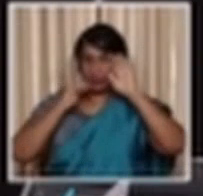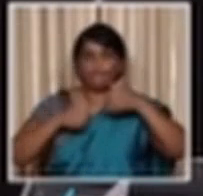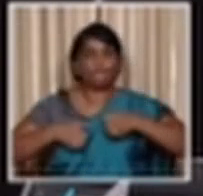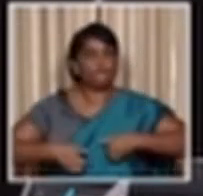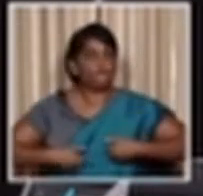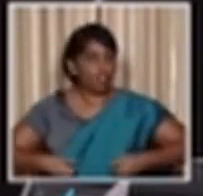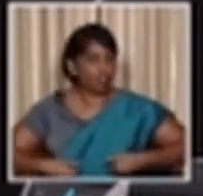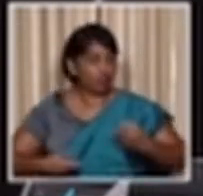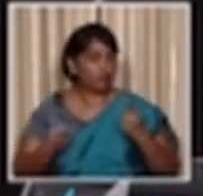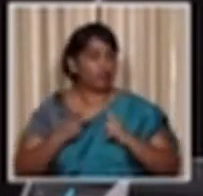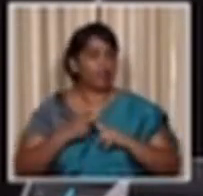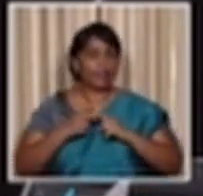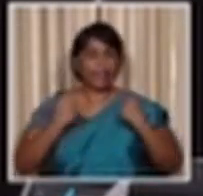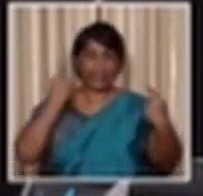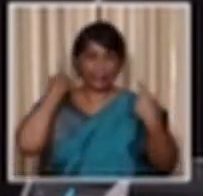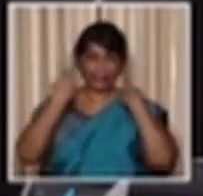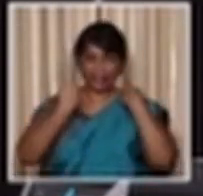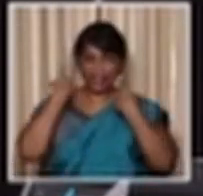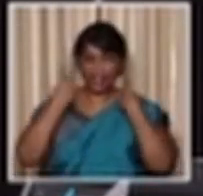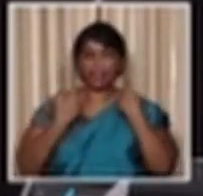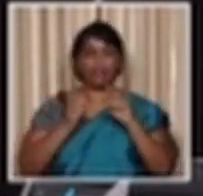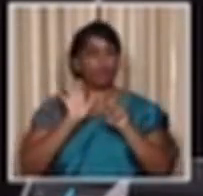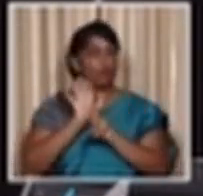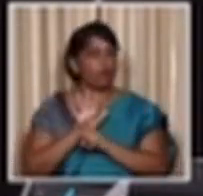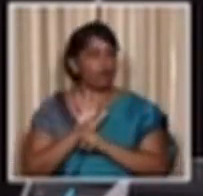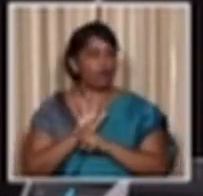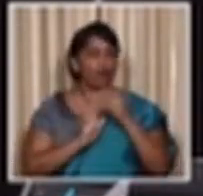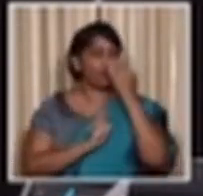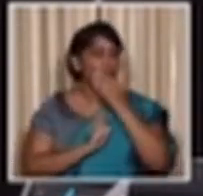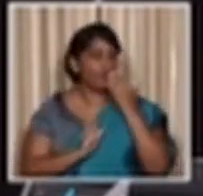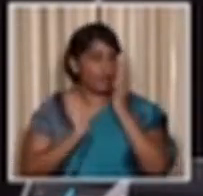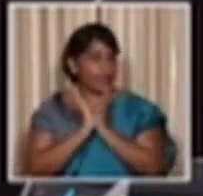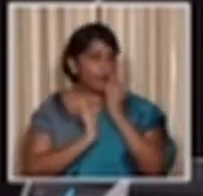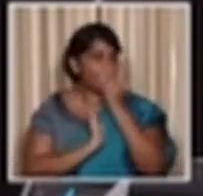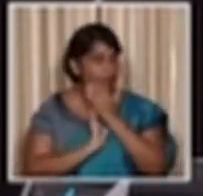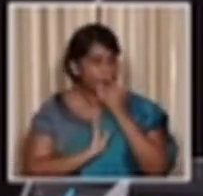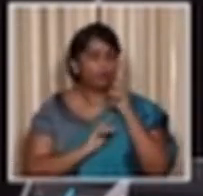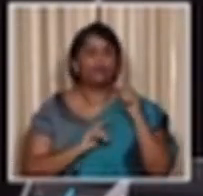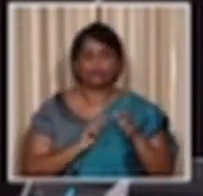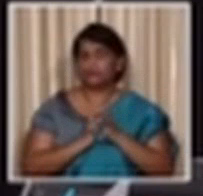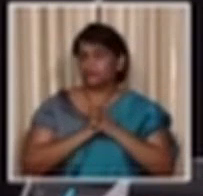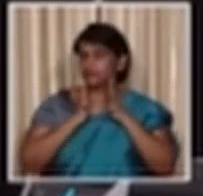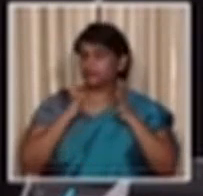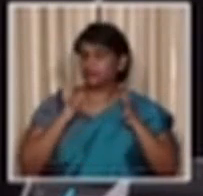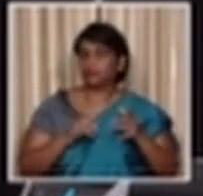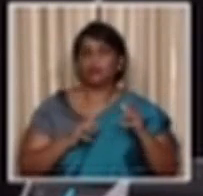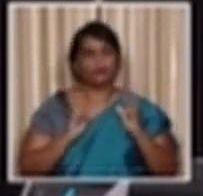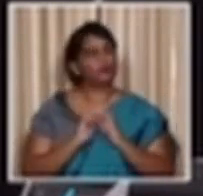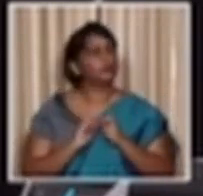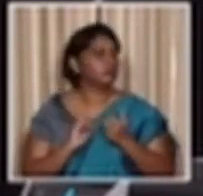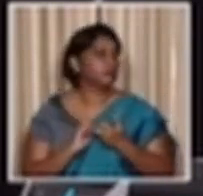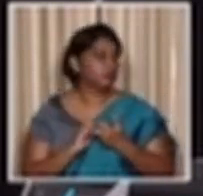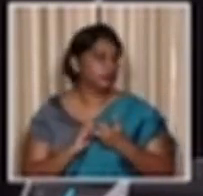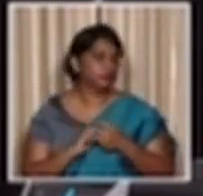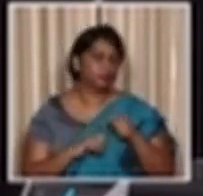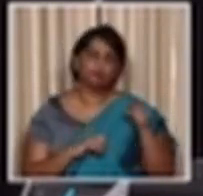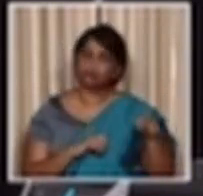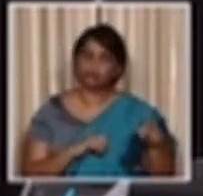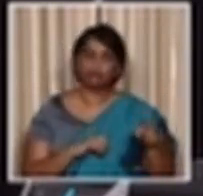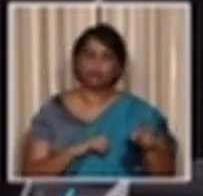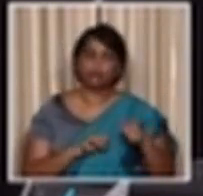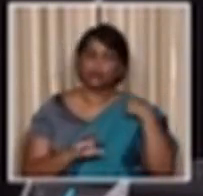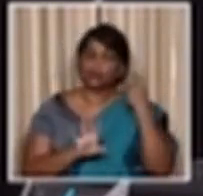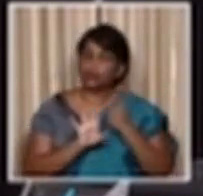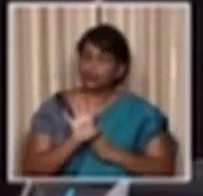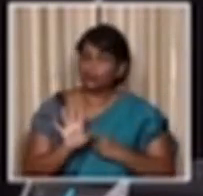වඳුරා, ඉත්තෑව, මොනර, වල්ලූරා ඇතුළු සතුන්ගෙන් විශාල හානියක් සිද්ධ වෙනවා. මේක